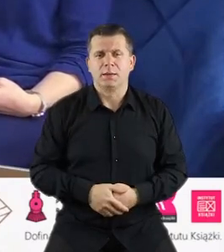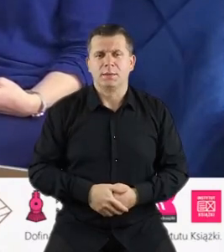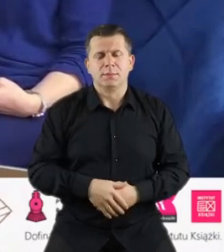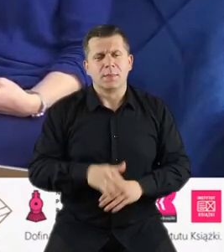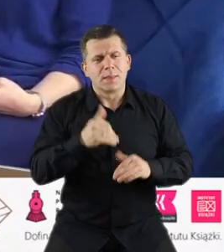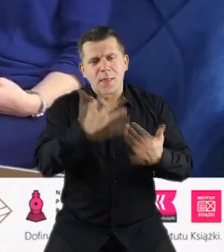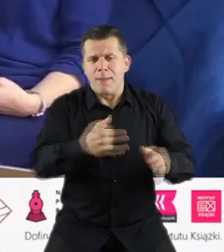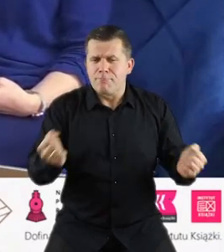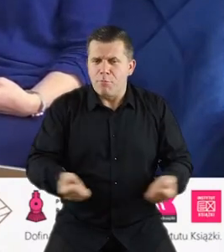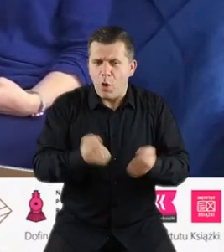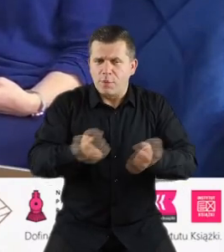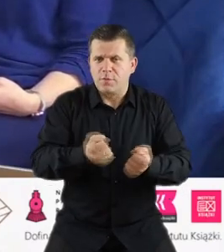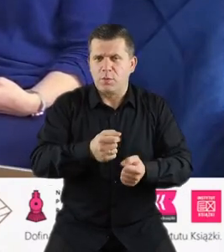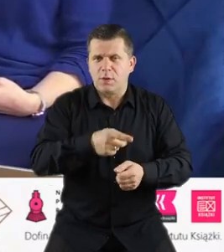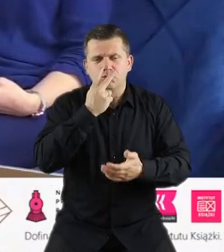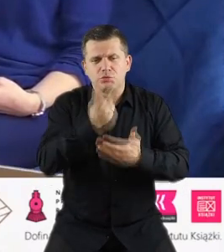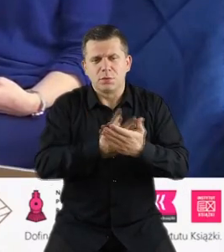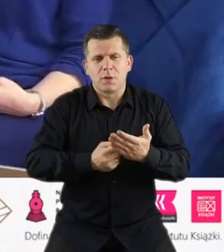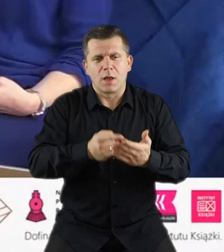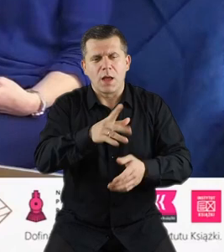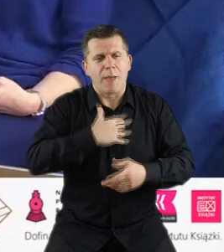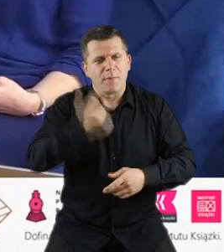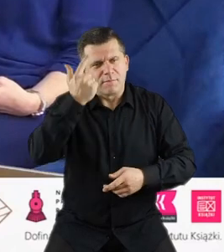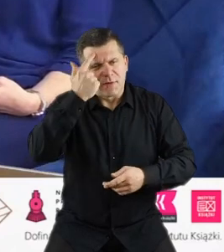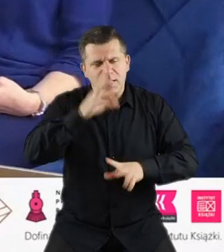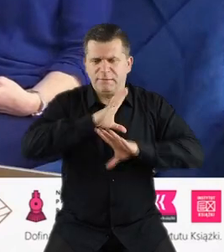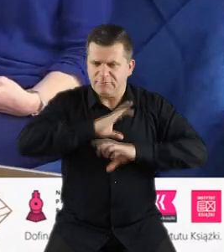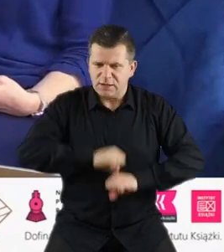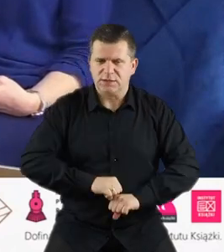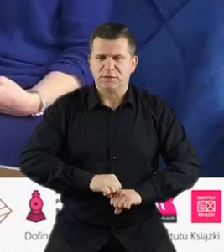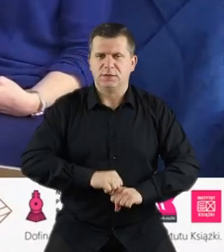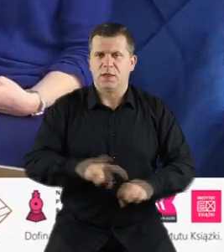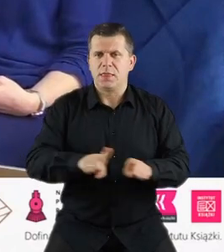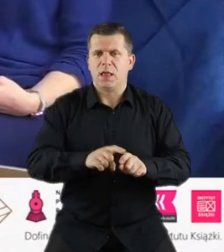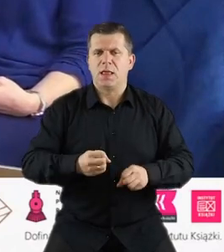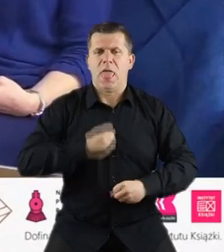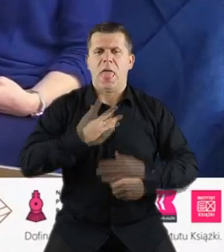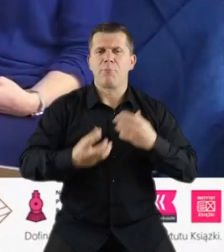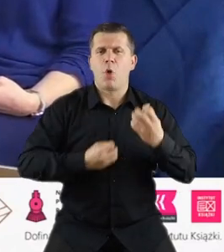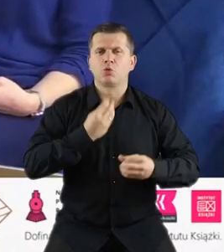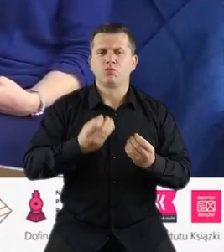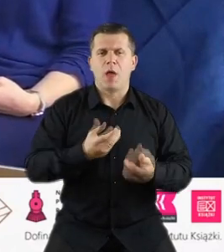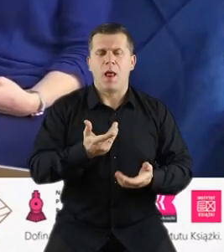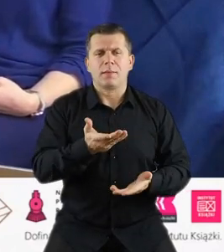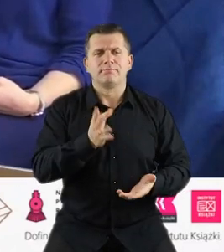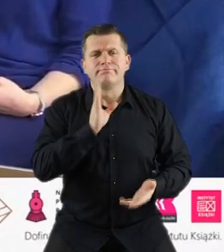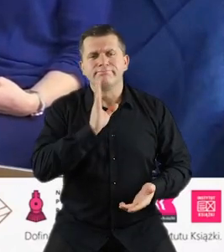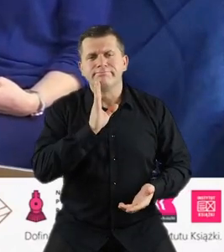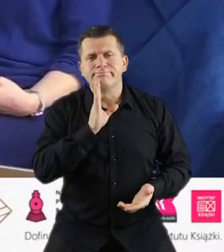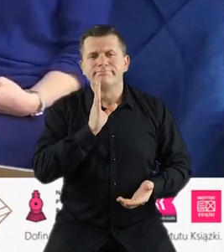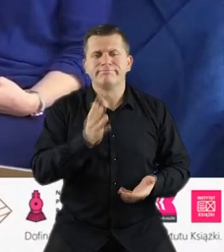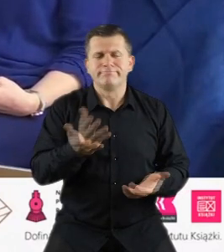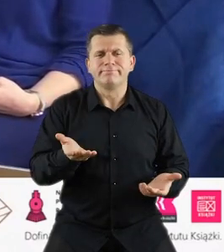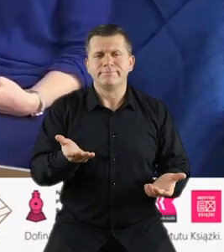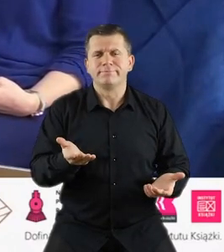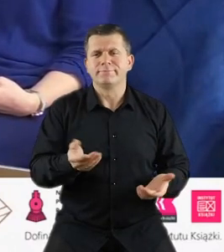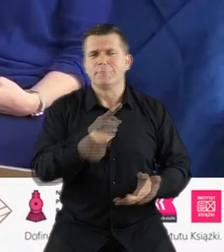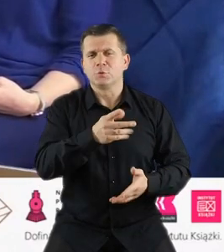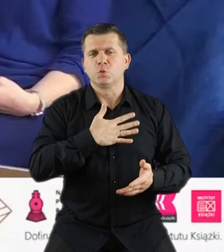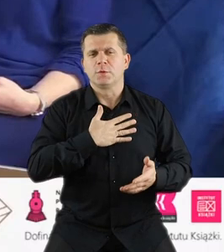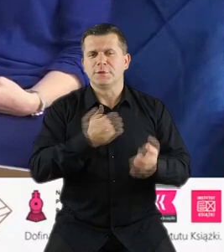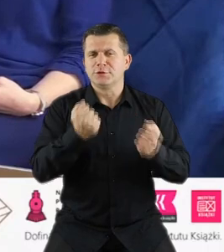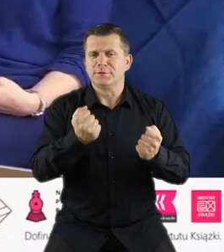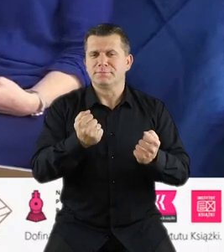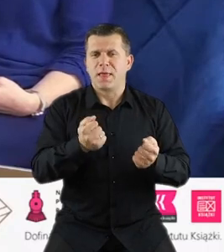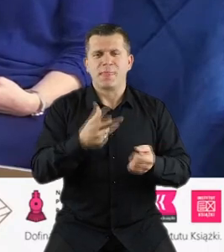tego czytelnika, żeby się tak intelektualnie tutaj wysilił po prostu i też emocjonalnie też go pani tak tutaj